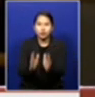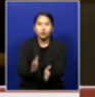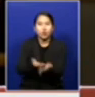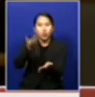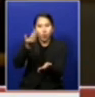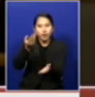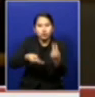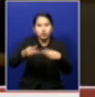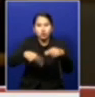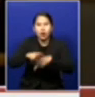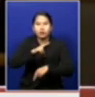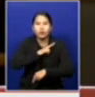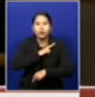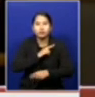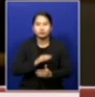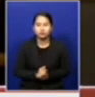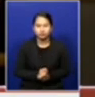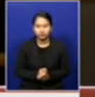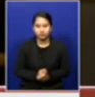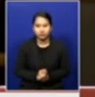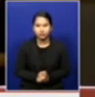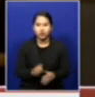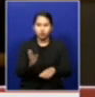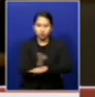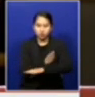SME เยียวยาตัวเอง